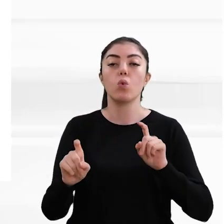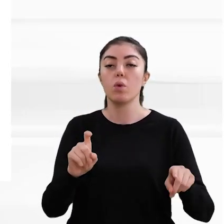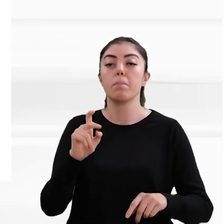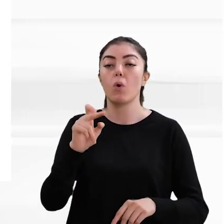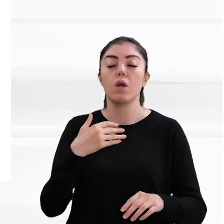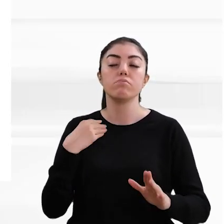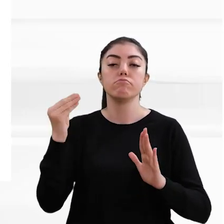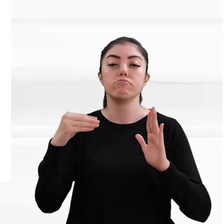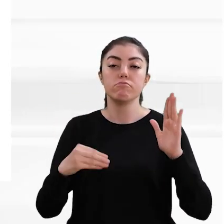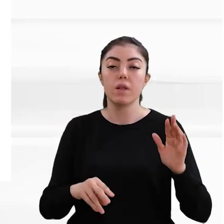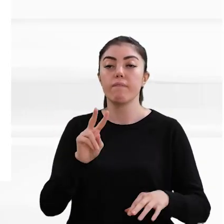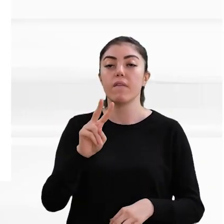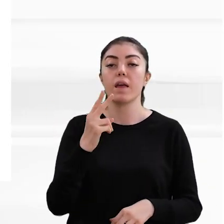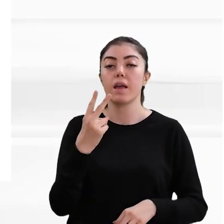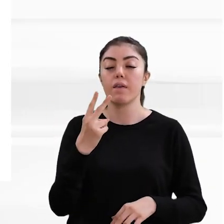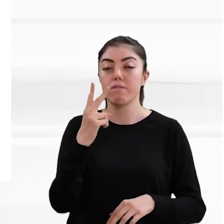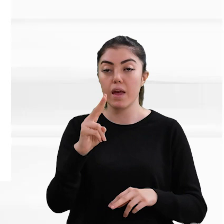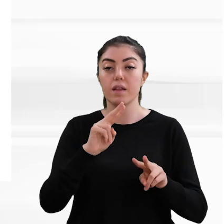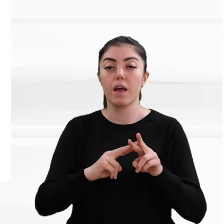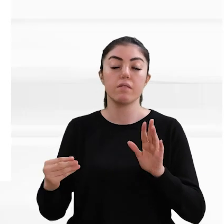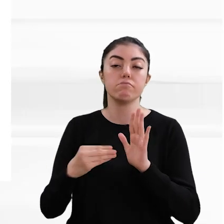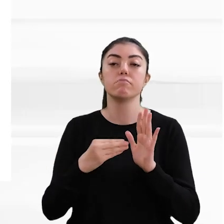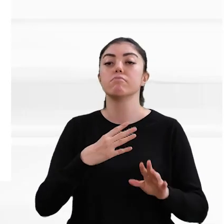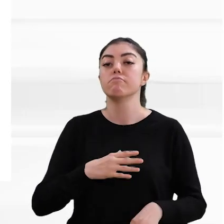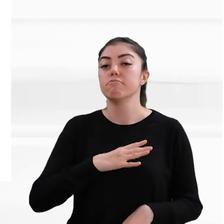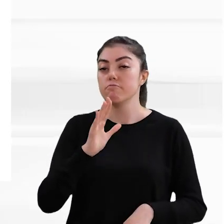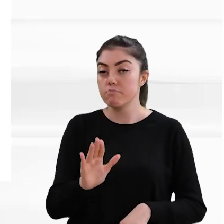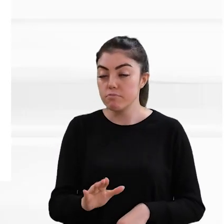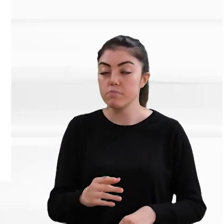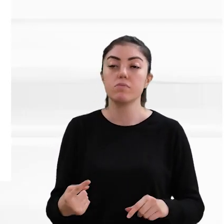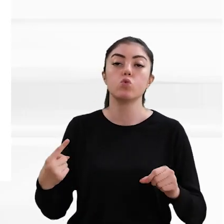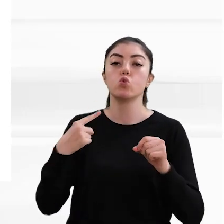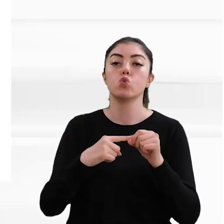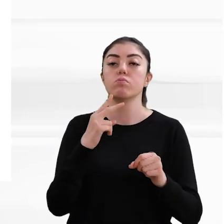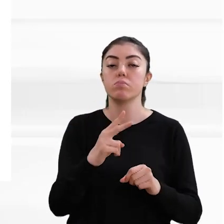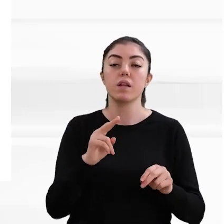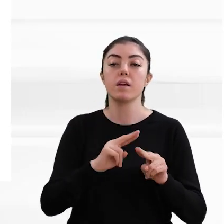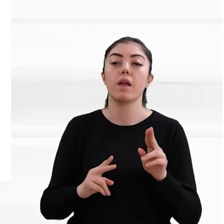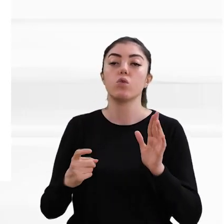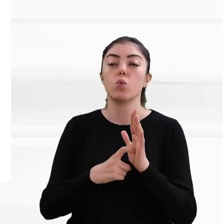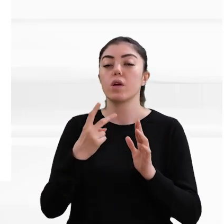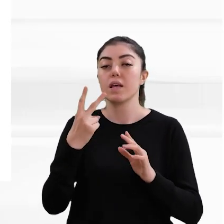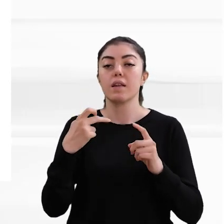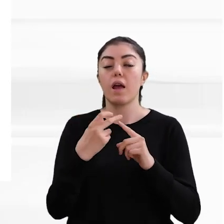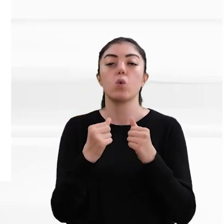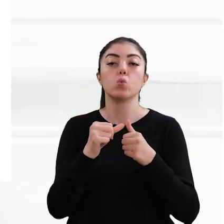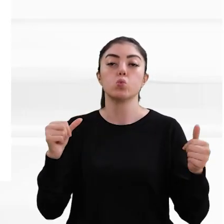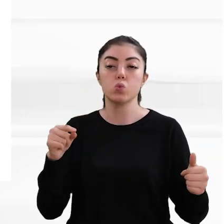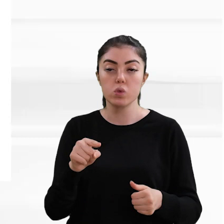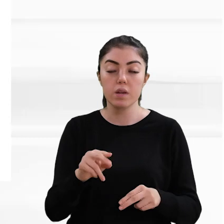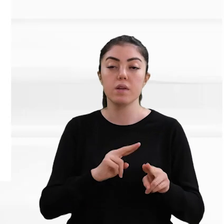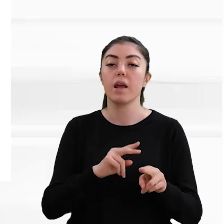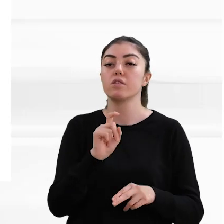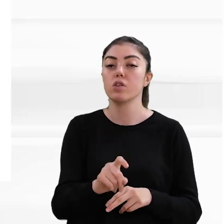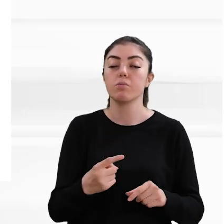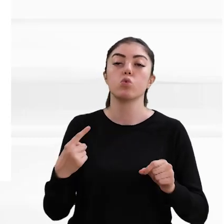noktalarının potansiyellerini yazalım. VK için yazdığımız zaman Q yükünden K noktası 2R uzakta,